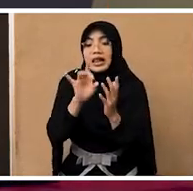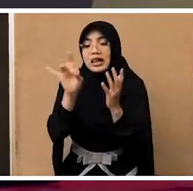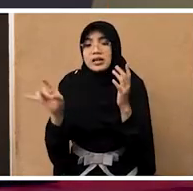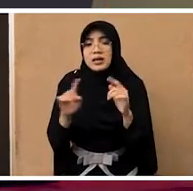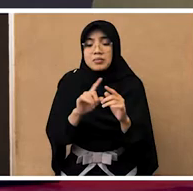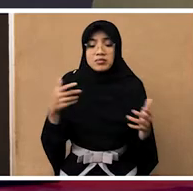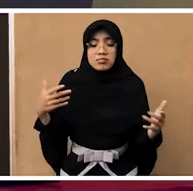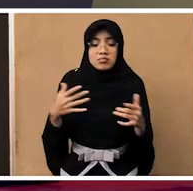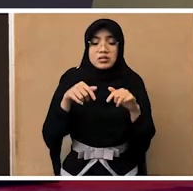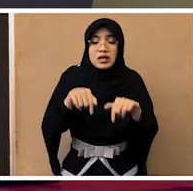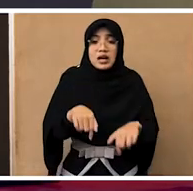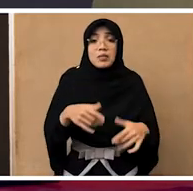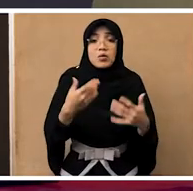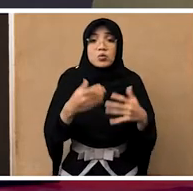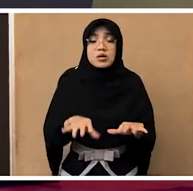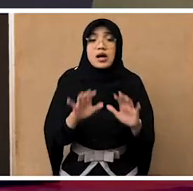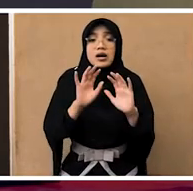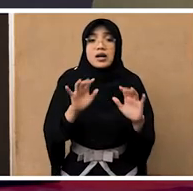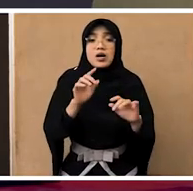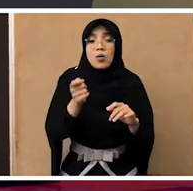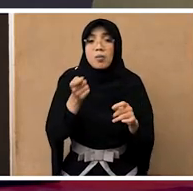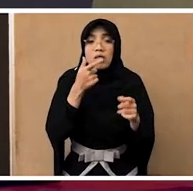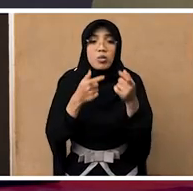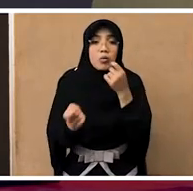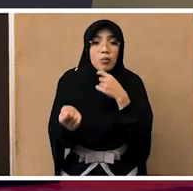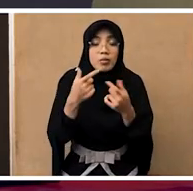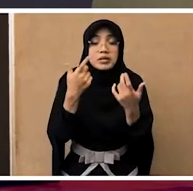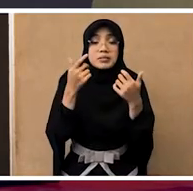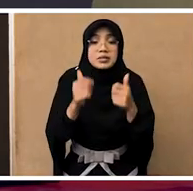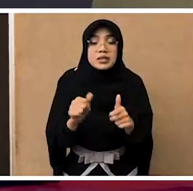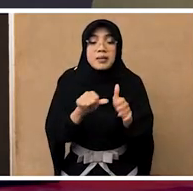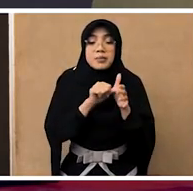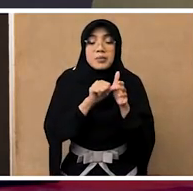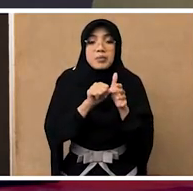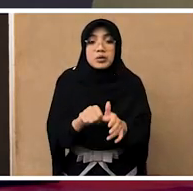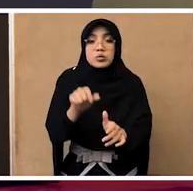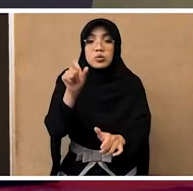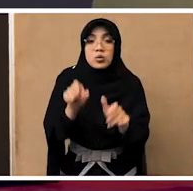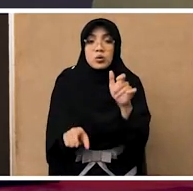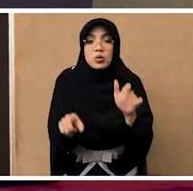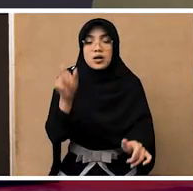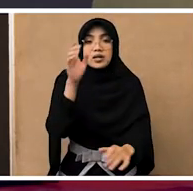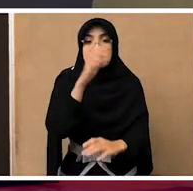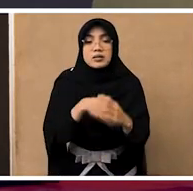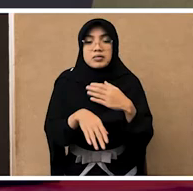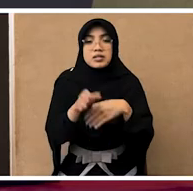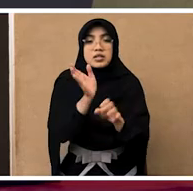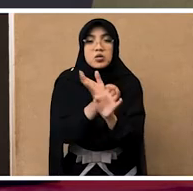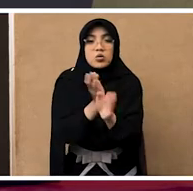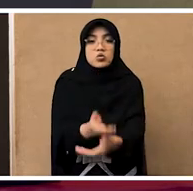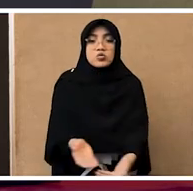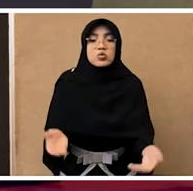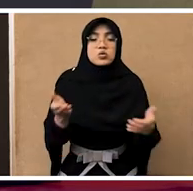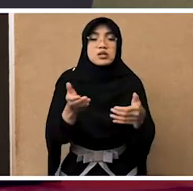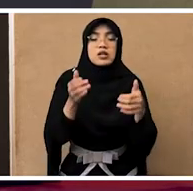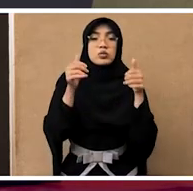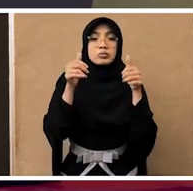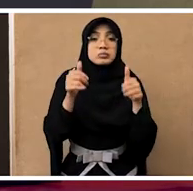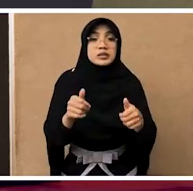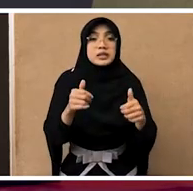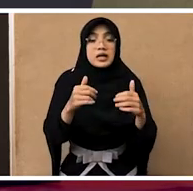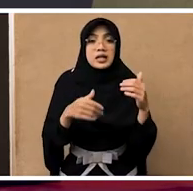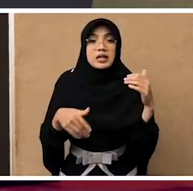saat ini sebenarnya sudah terdapat obat-obatan yang bisa membantu penyandang disabilitas psikososial itu untuk bisa